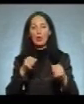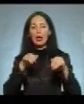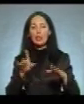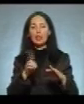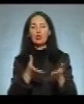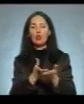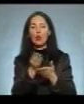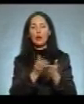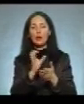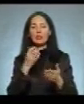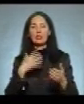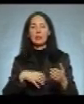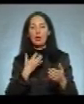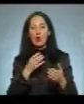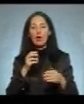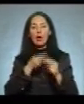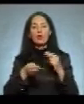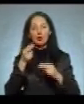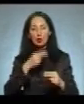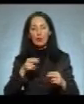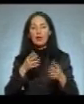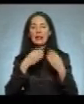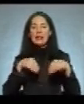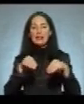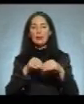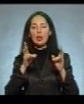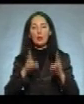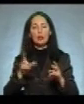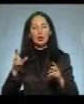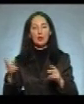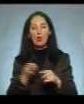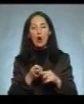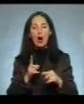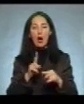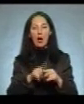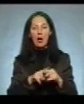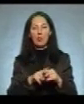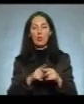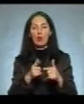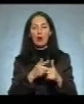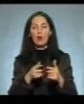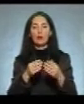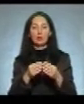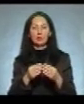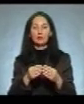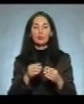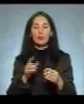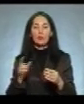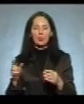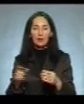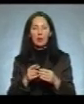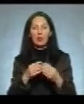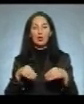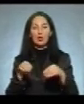страхових відшкодувань або сім'ї потерпілого, або родині потерпілого. Поспілкуватися